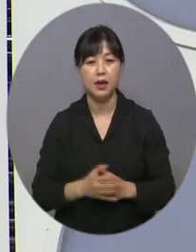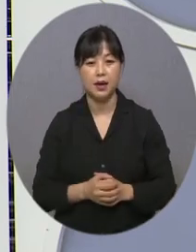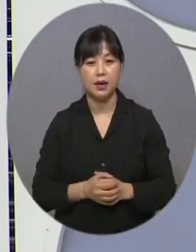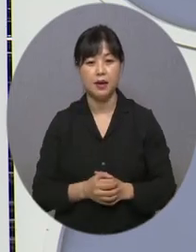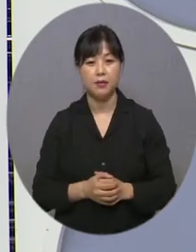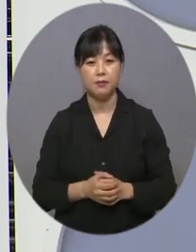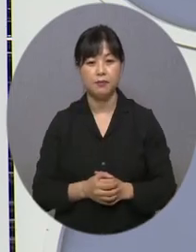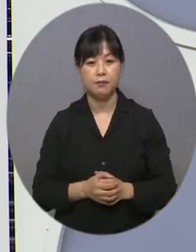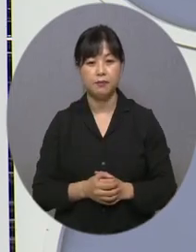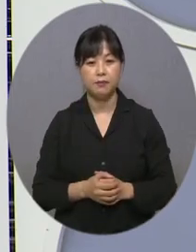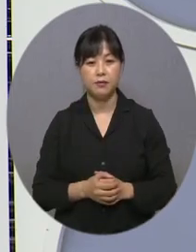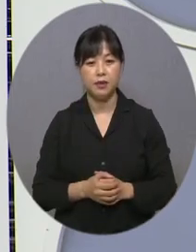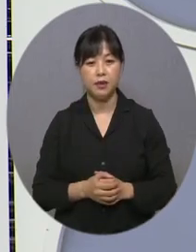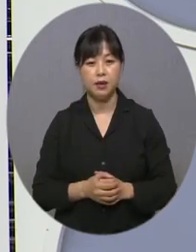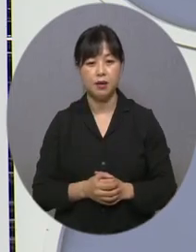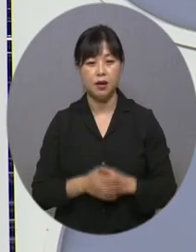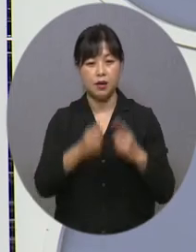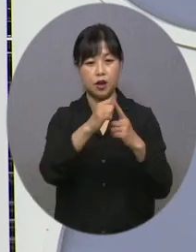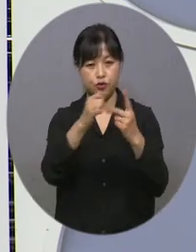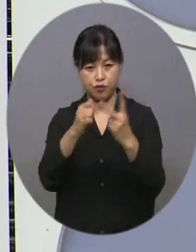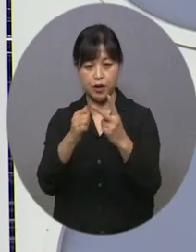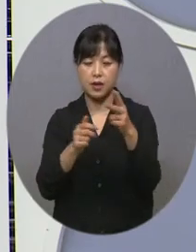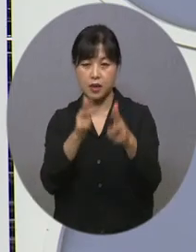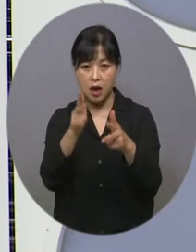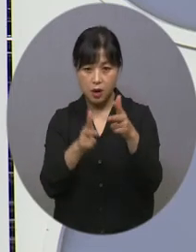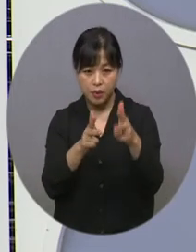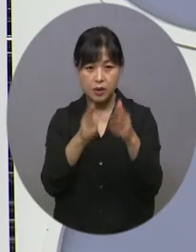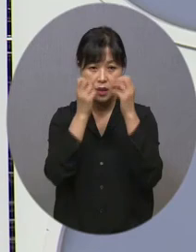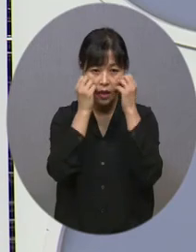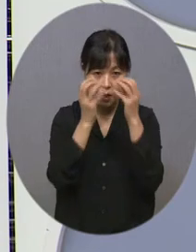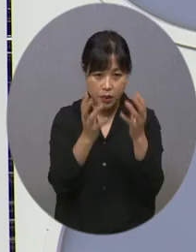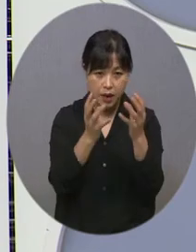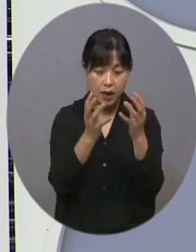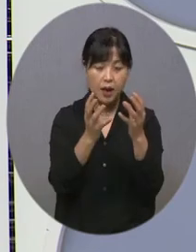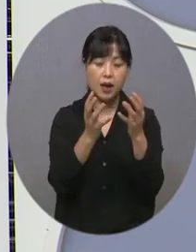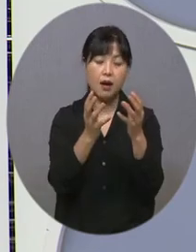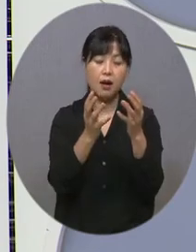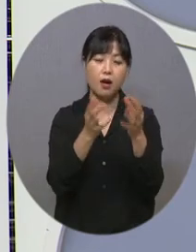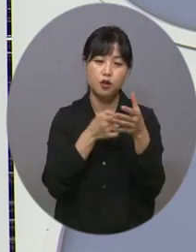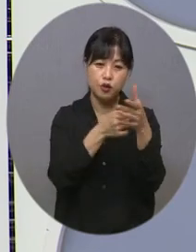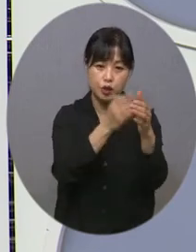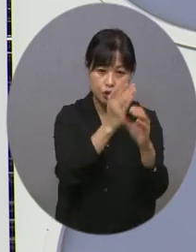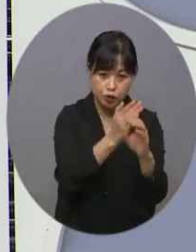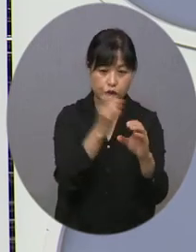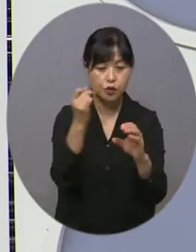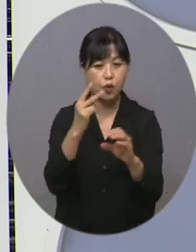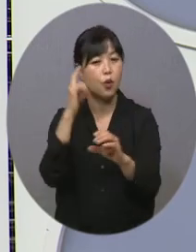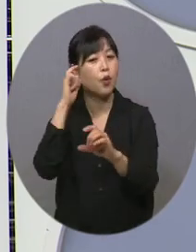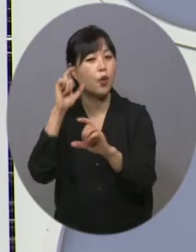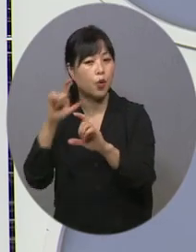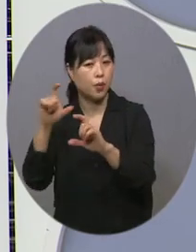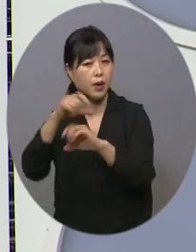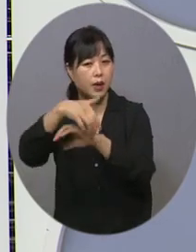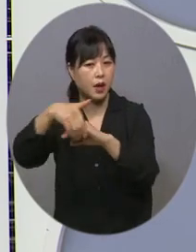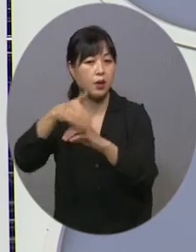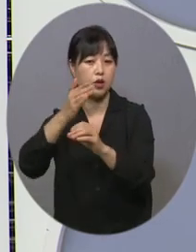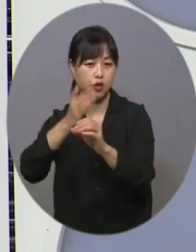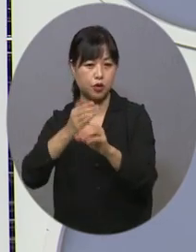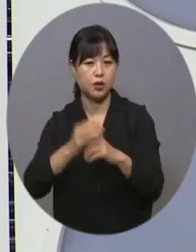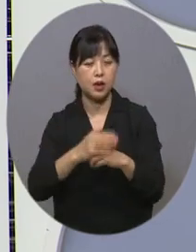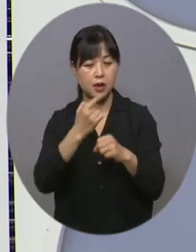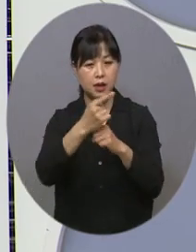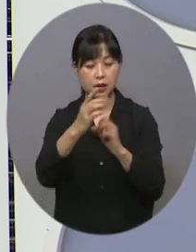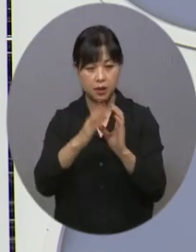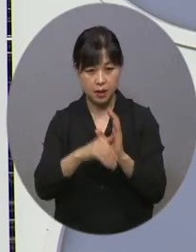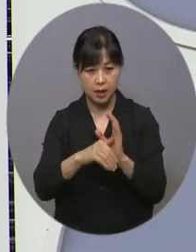사업을 다 지금 새롭게 구상하고 이제 일부는 추진 중이고 일부는 또 구상 중이고 그렇습니다. 그래서 내년엔 좀 더 우리